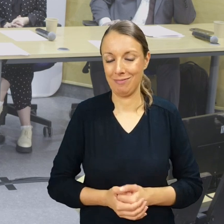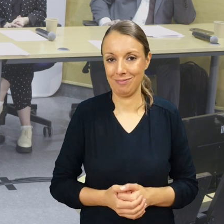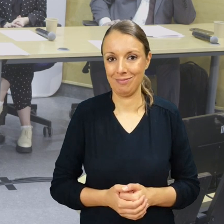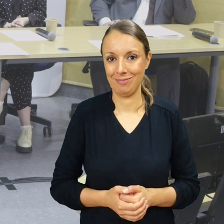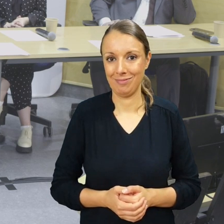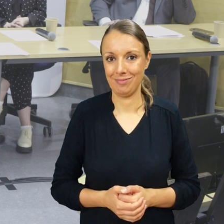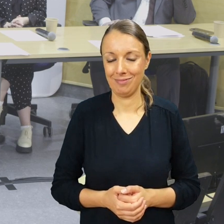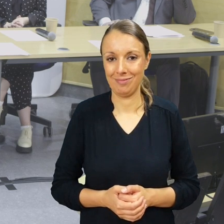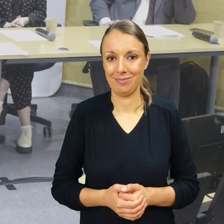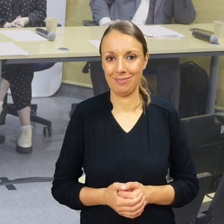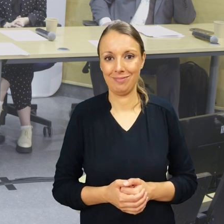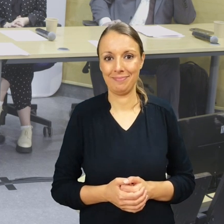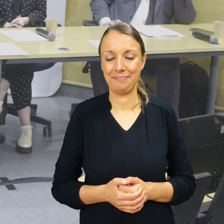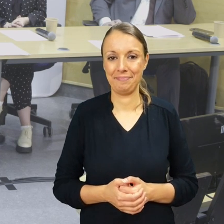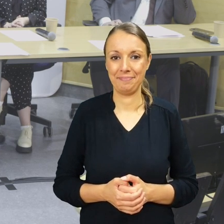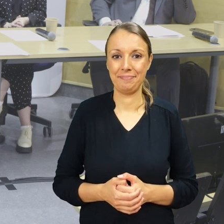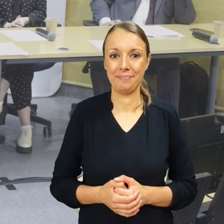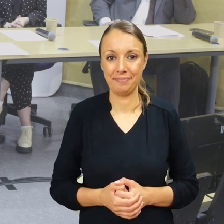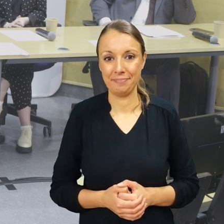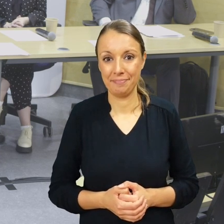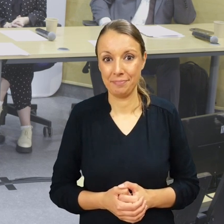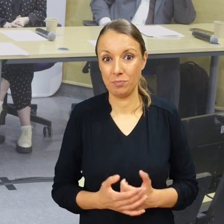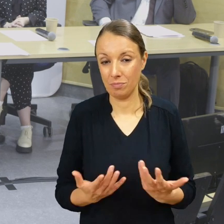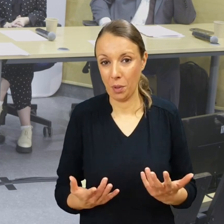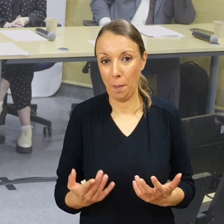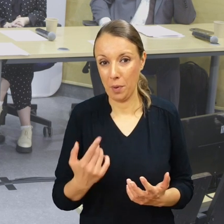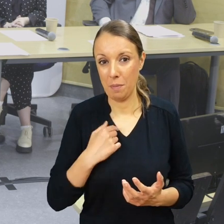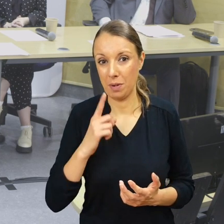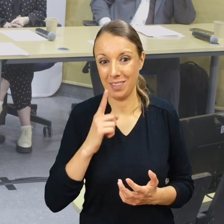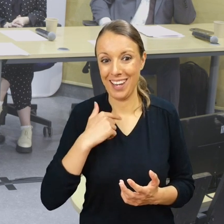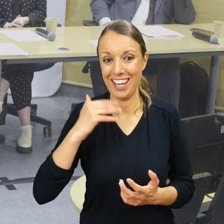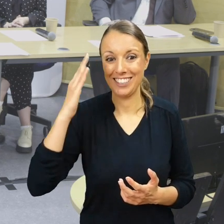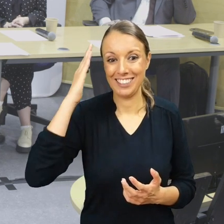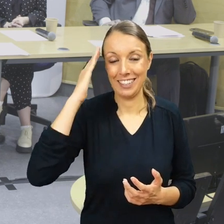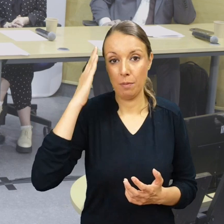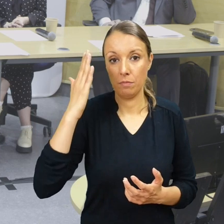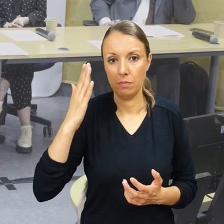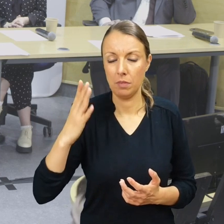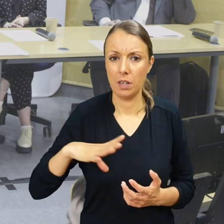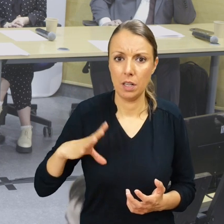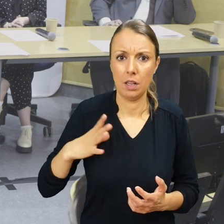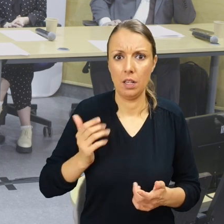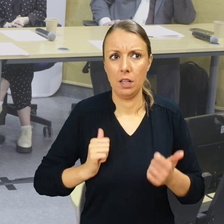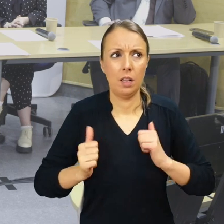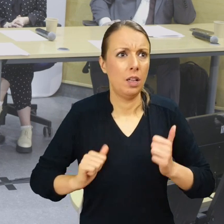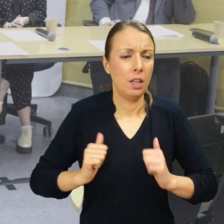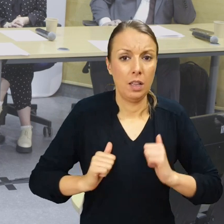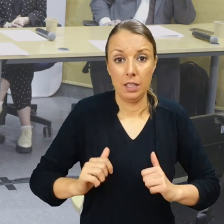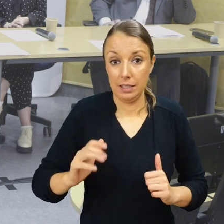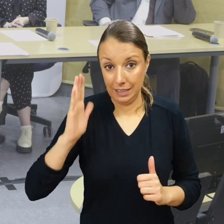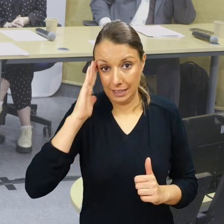bo kto jak kto, ale ja znam ciśnienie, ja mam znam frustrację i znam, powiem z